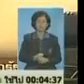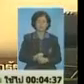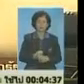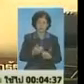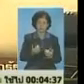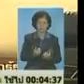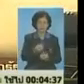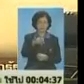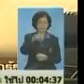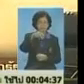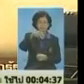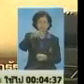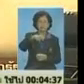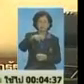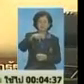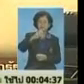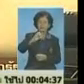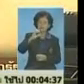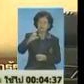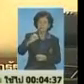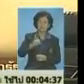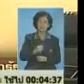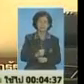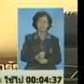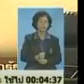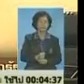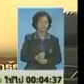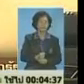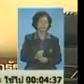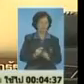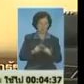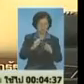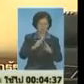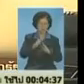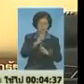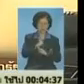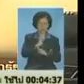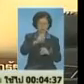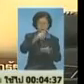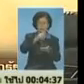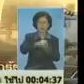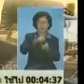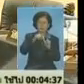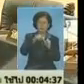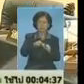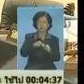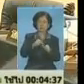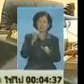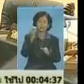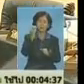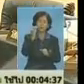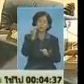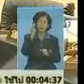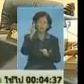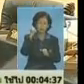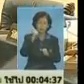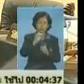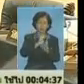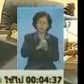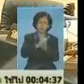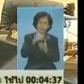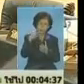PPC พ่อตานักการเมืองไม่มีหุ้นแต่บริษัทมันตั้งที่บ้านพ่อตานักการเมืองปัญห